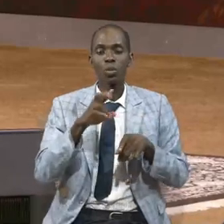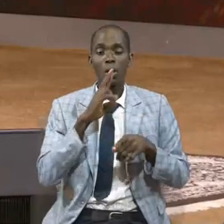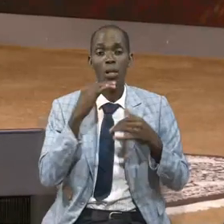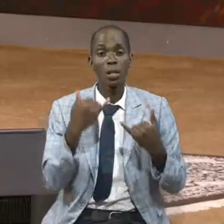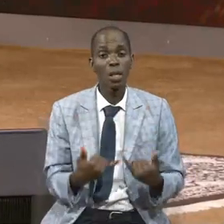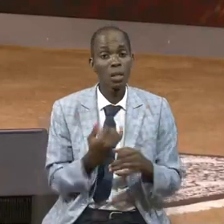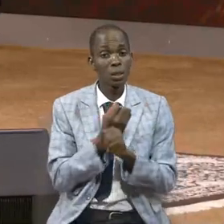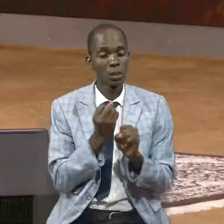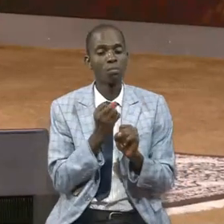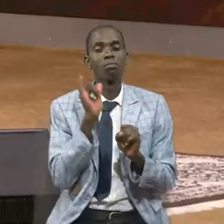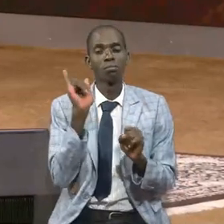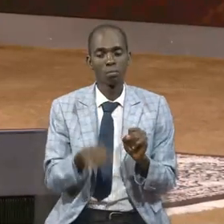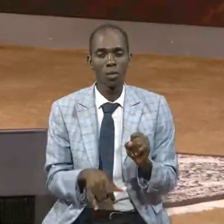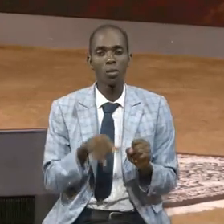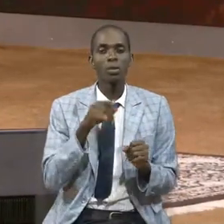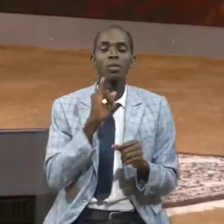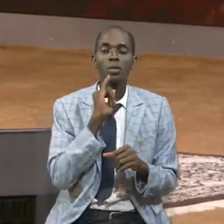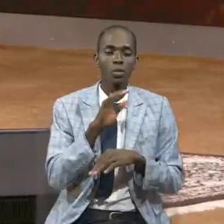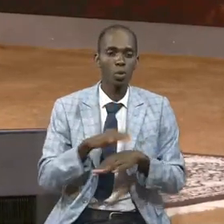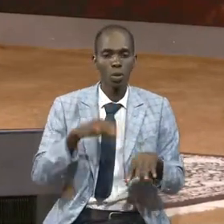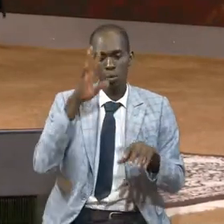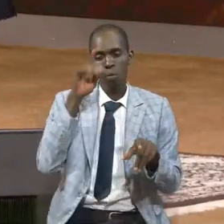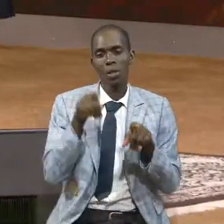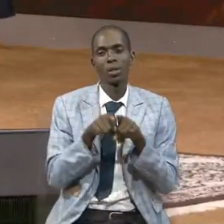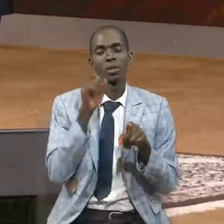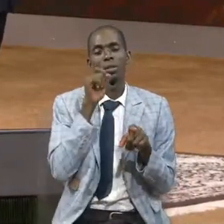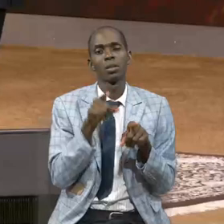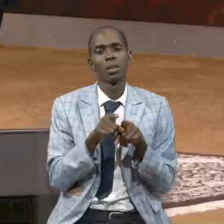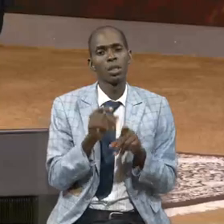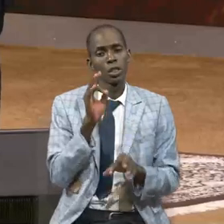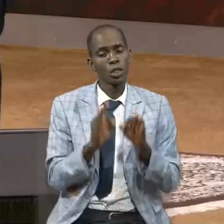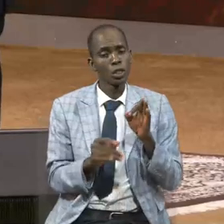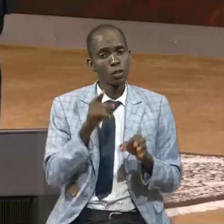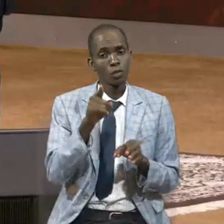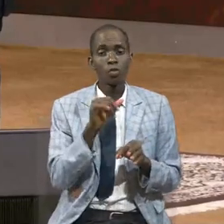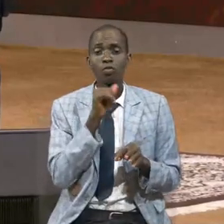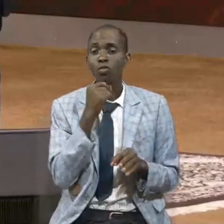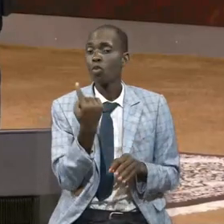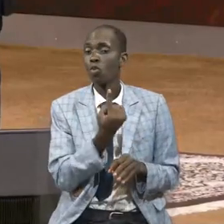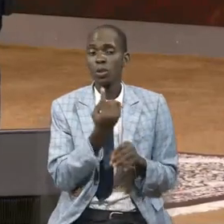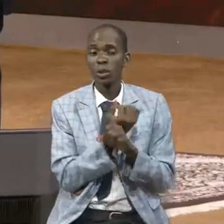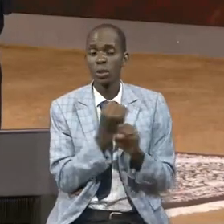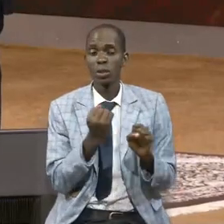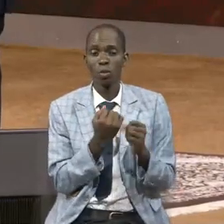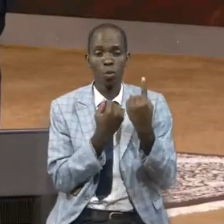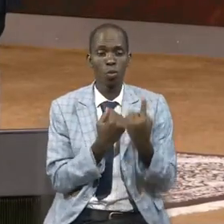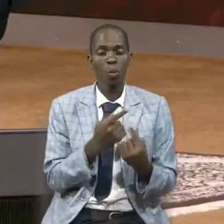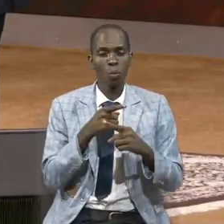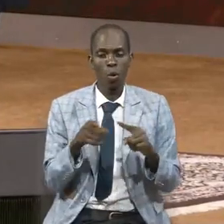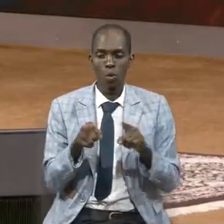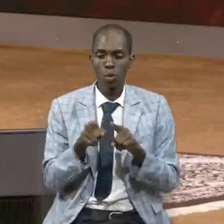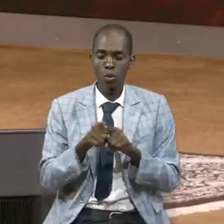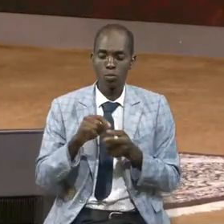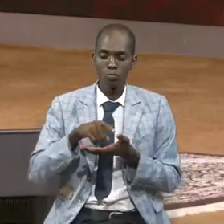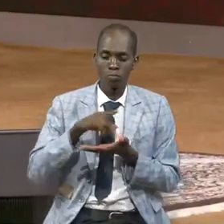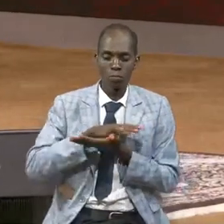sauvé. Ce sont les frères. Peut-être tu es allé au-delà du salut, tu es sanctifié, tu es purifié,